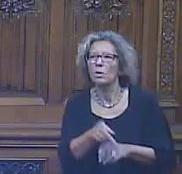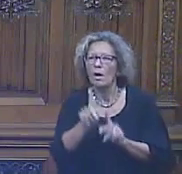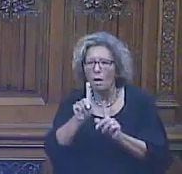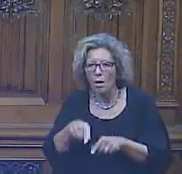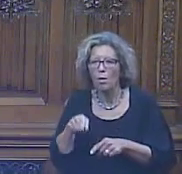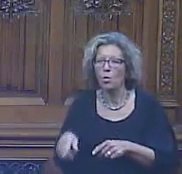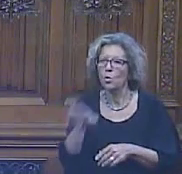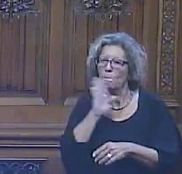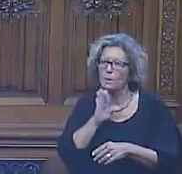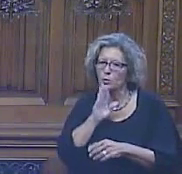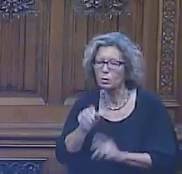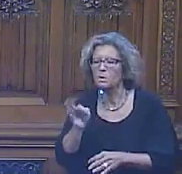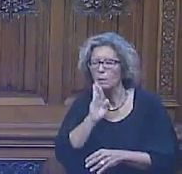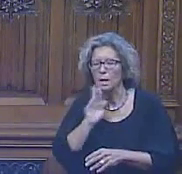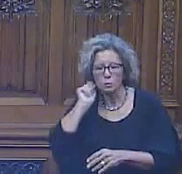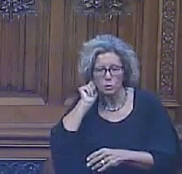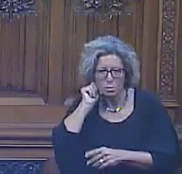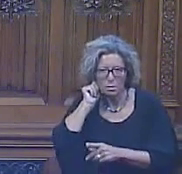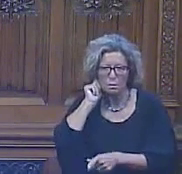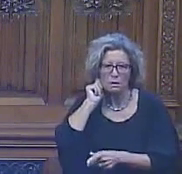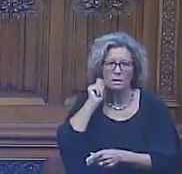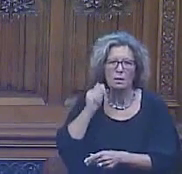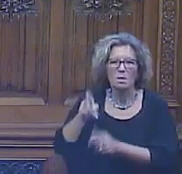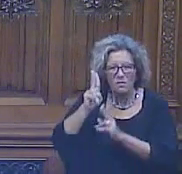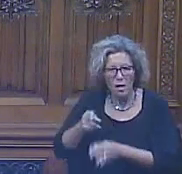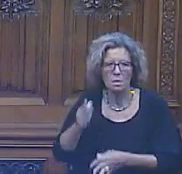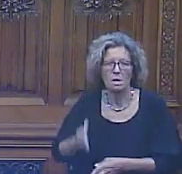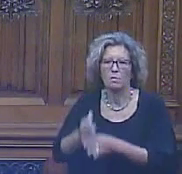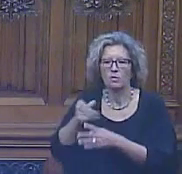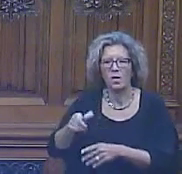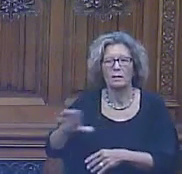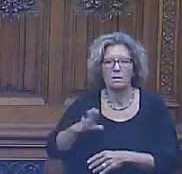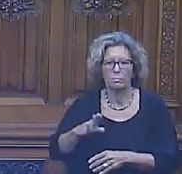auch Pensionistinnen und Pensionisten, wirklich hilft, wenn